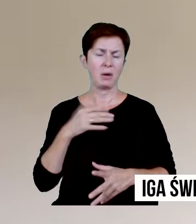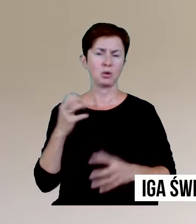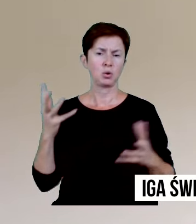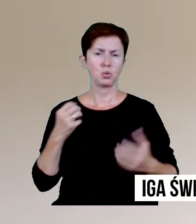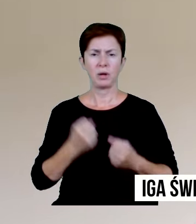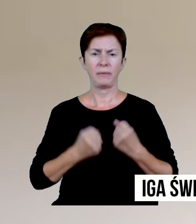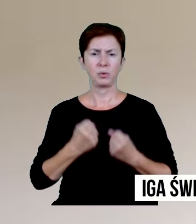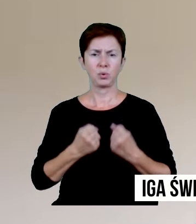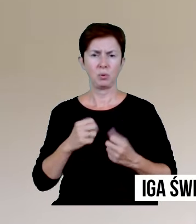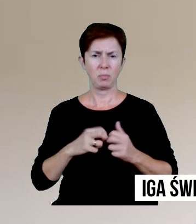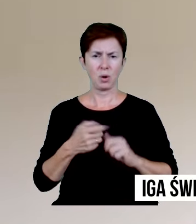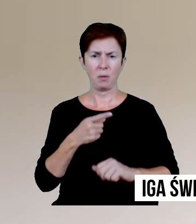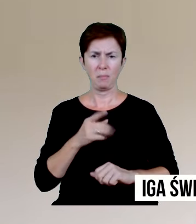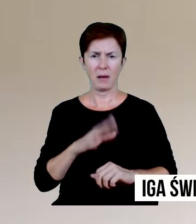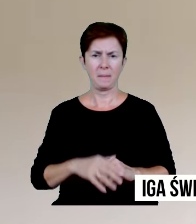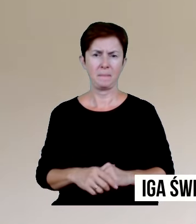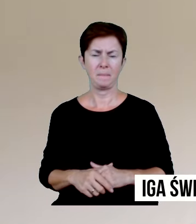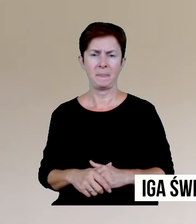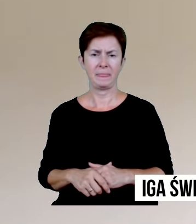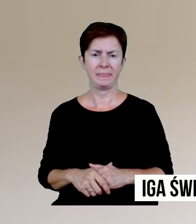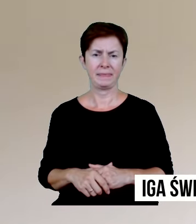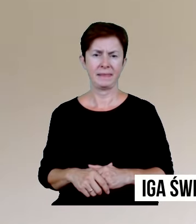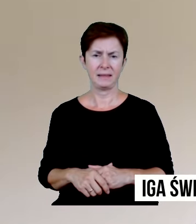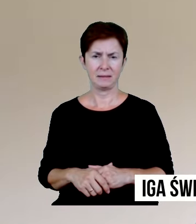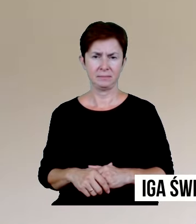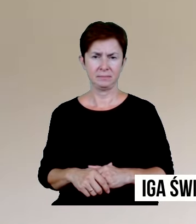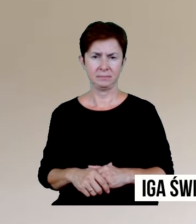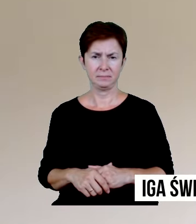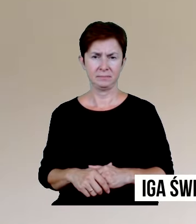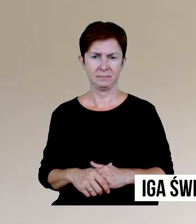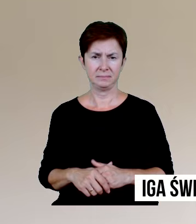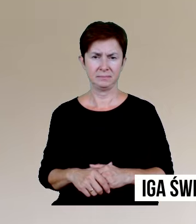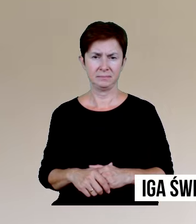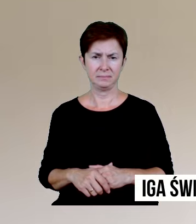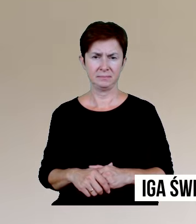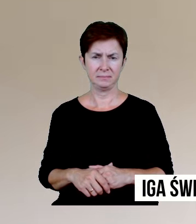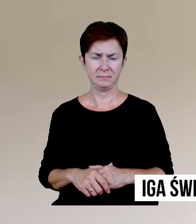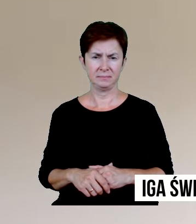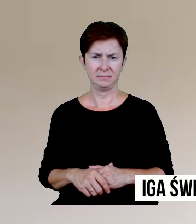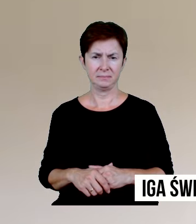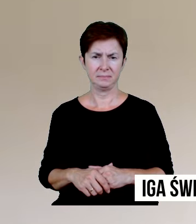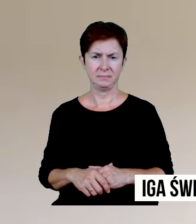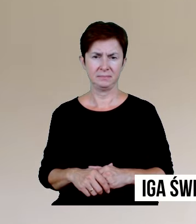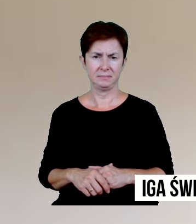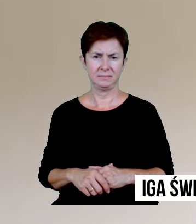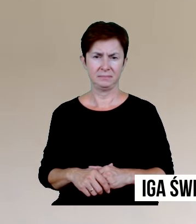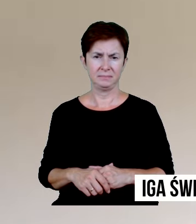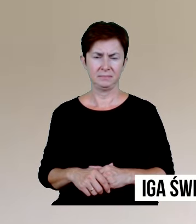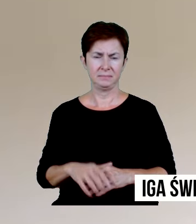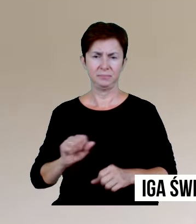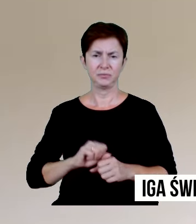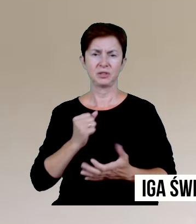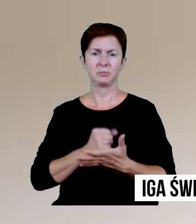I oczywiście to wtedy jest tylko kwestia Lecha Wałęsy, a dzisiaj tu już mamy sprawę Donalda Tuska i